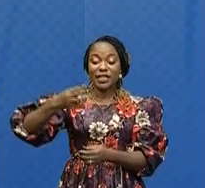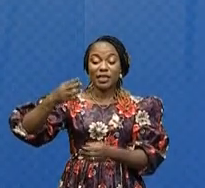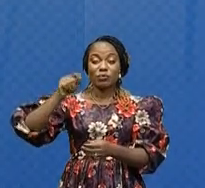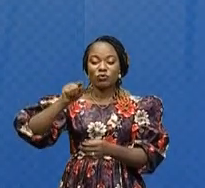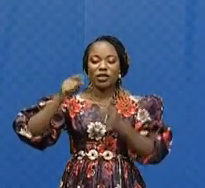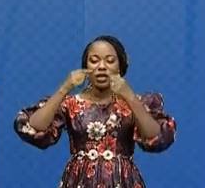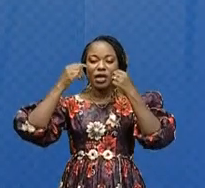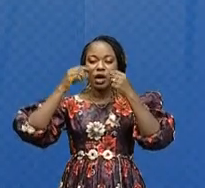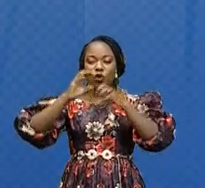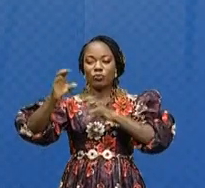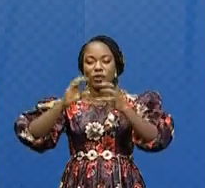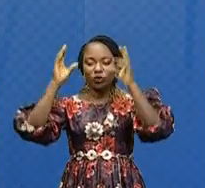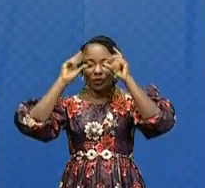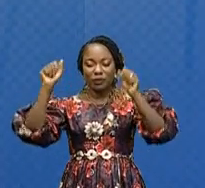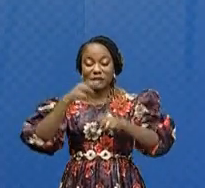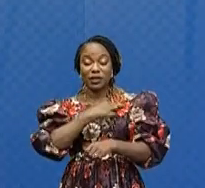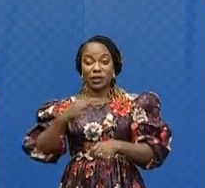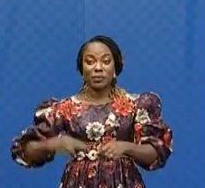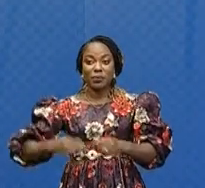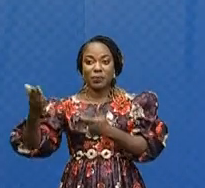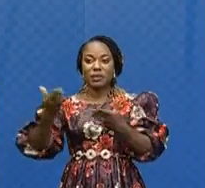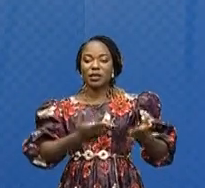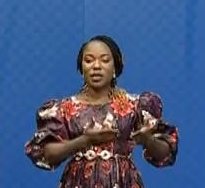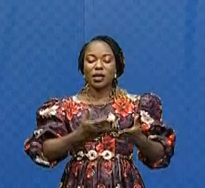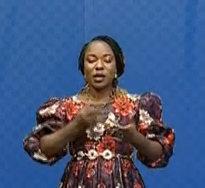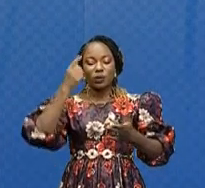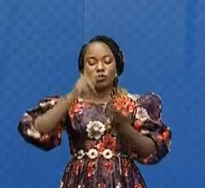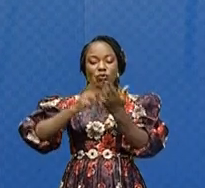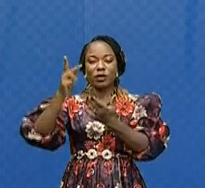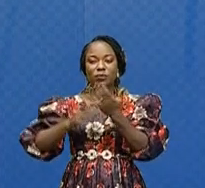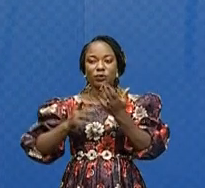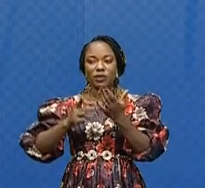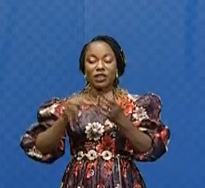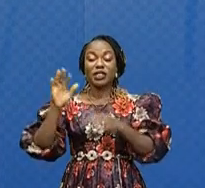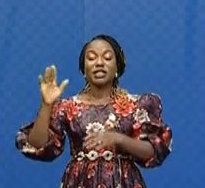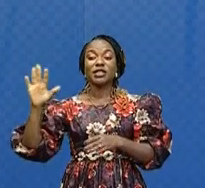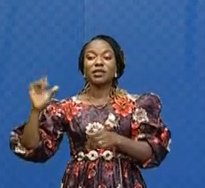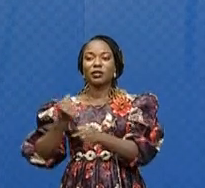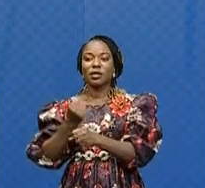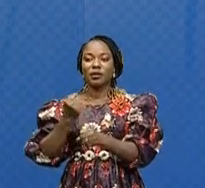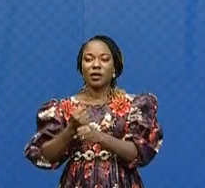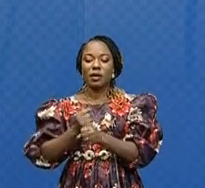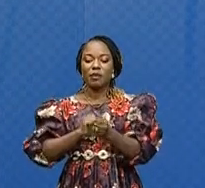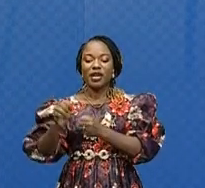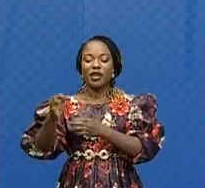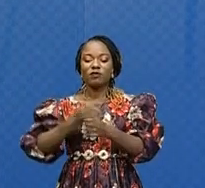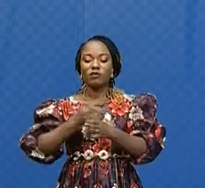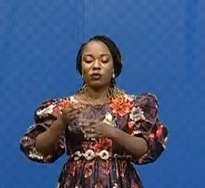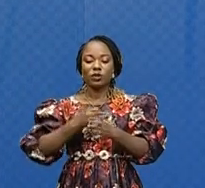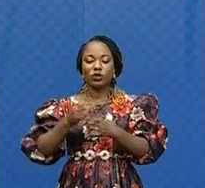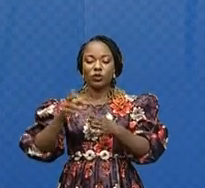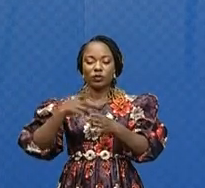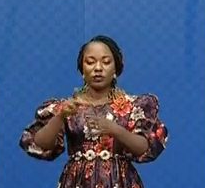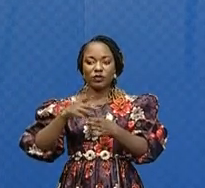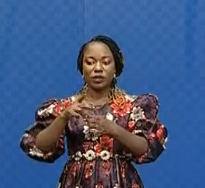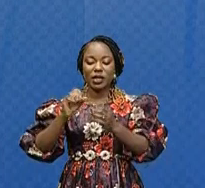communication du président de la République a porté sur la mise en œuvre du projet KIN Emploi par le ministère de la Formation professionnelle